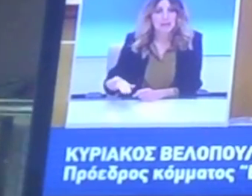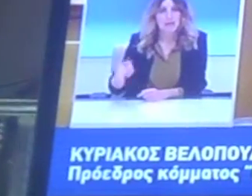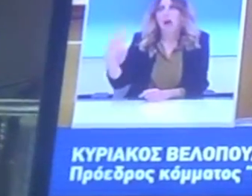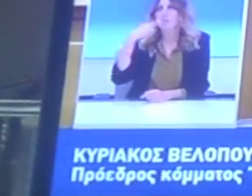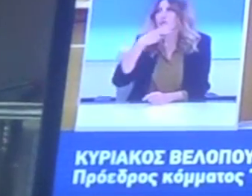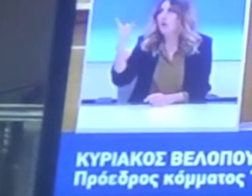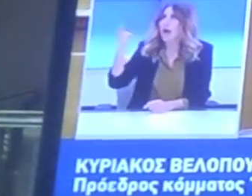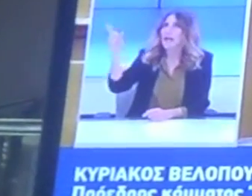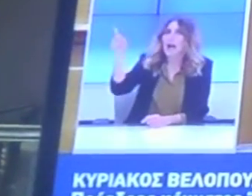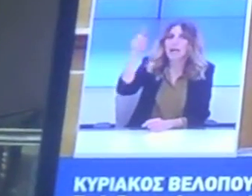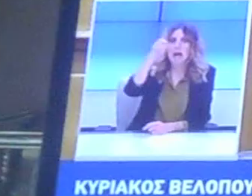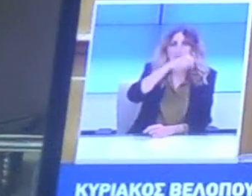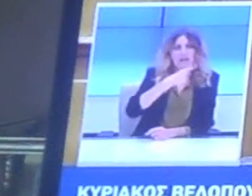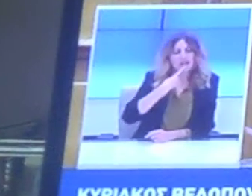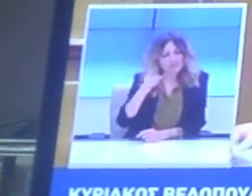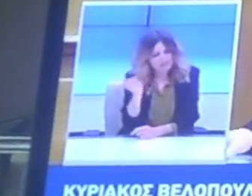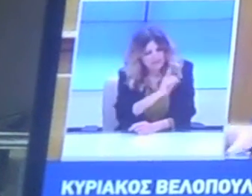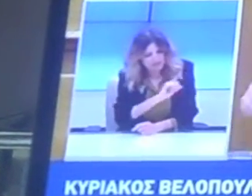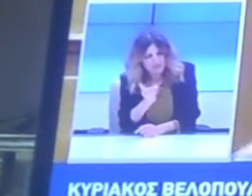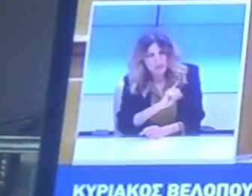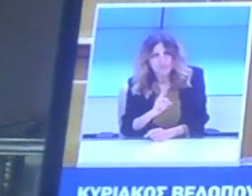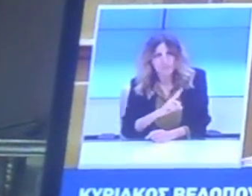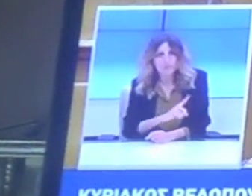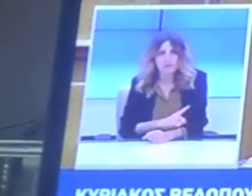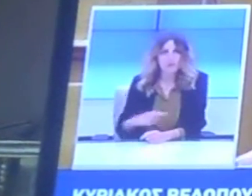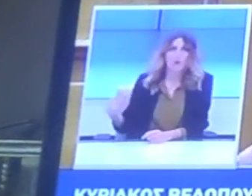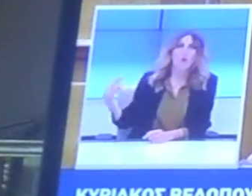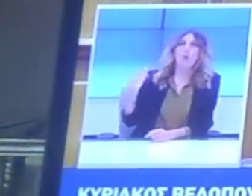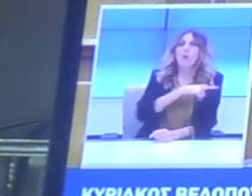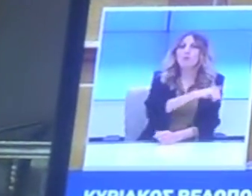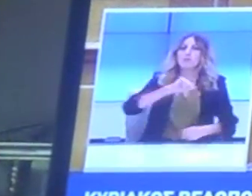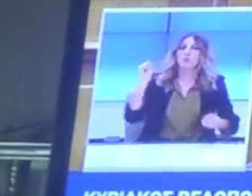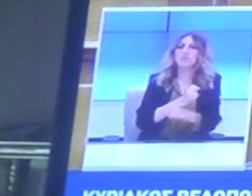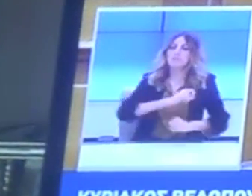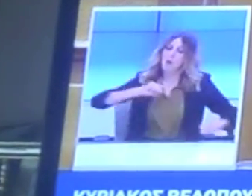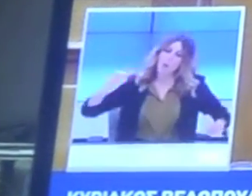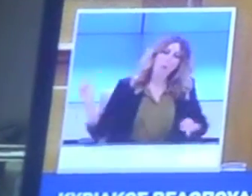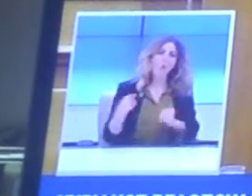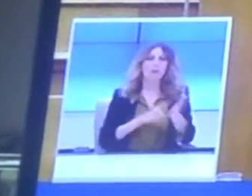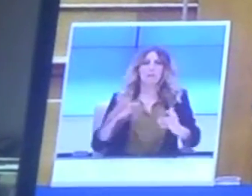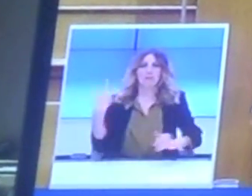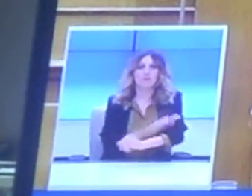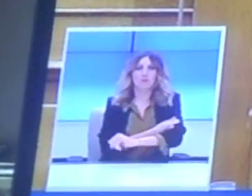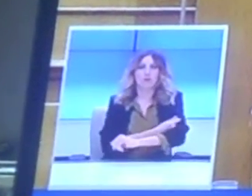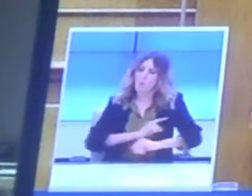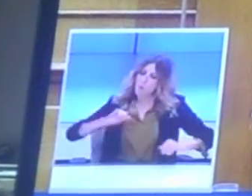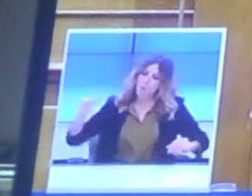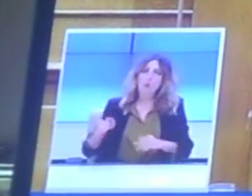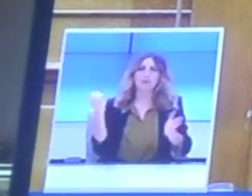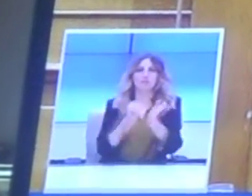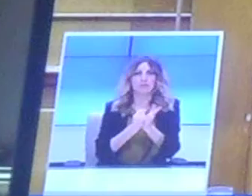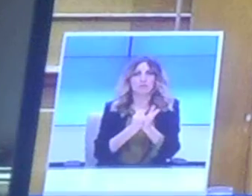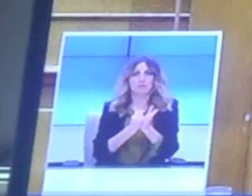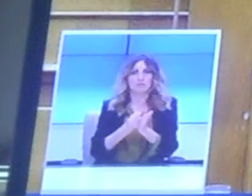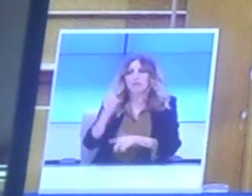σπουδή από εκ μέρου τη ελληνική κυβέρνηση του Πρωθυπουργού σώνει και καλά να απολυαστούν όλοι οι Έλληνες. Και σώνει καλά να κάνουμε και πιστοποιητικό.